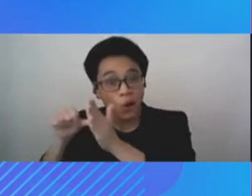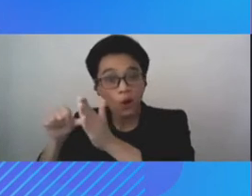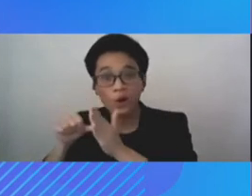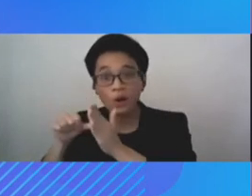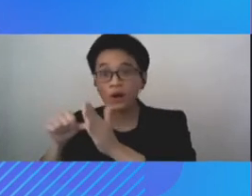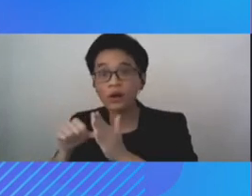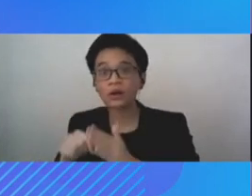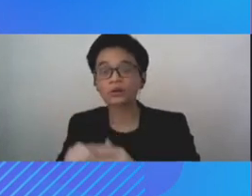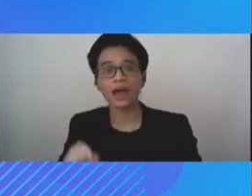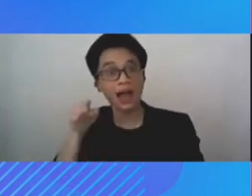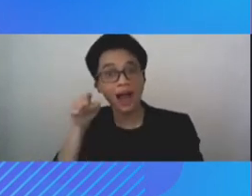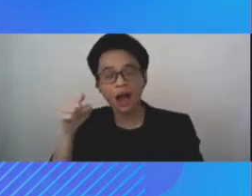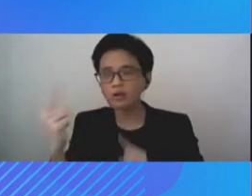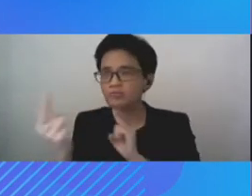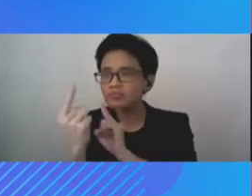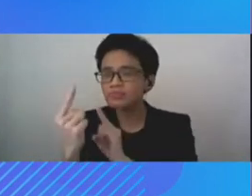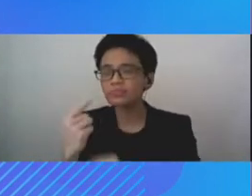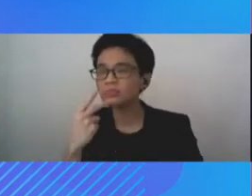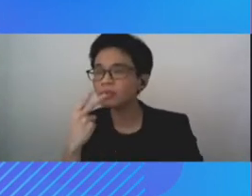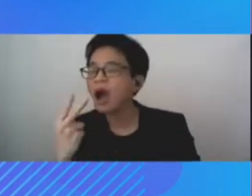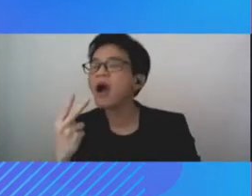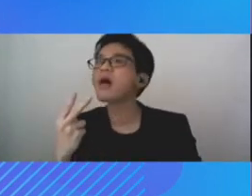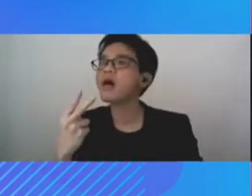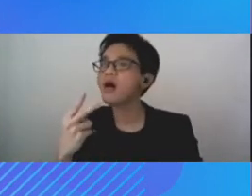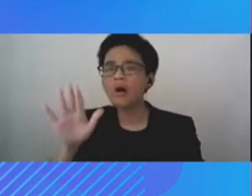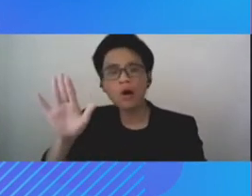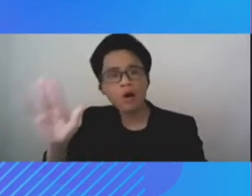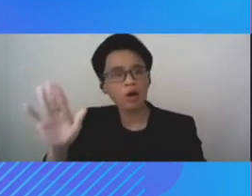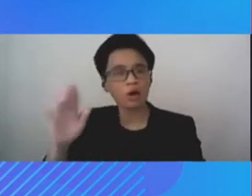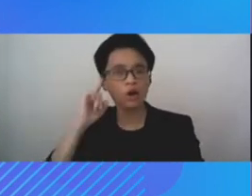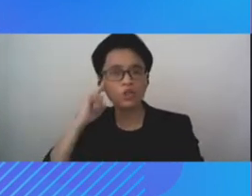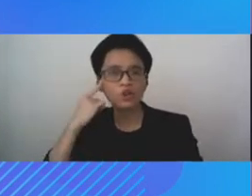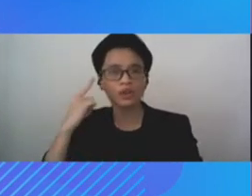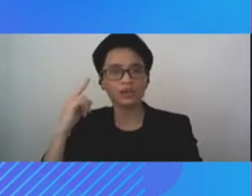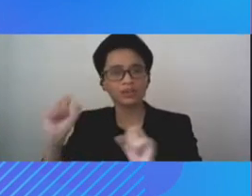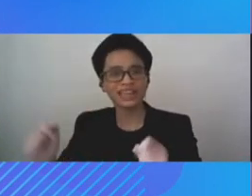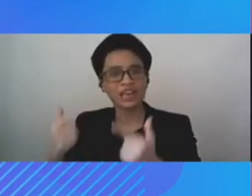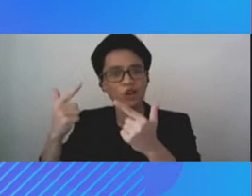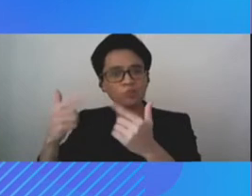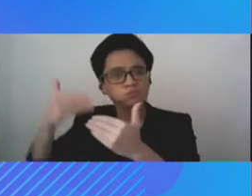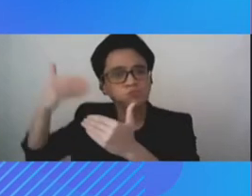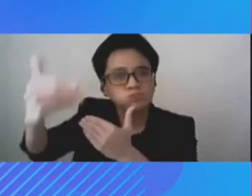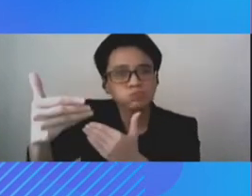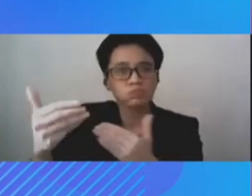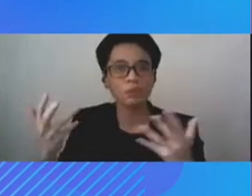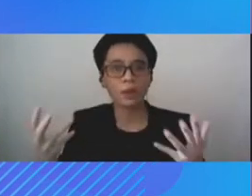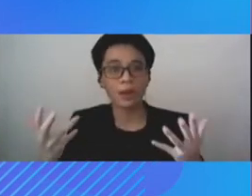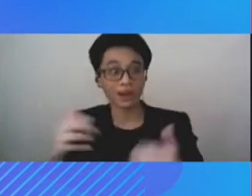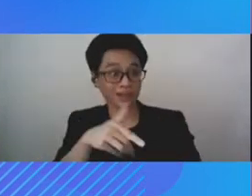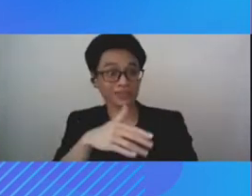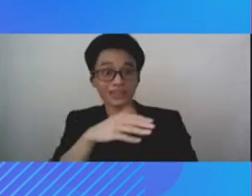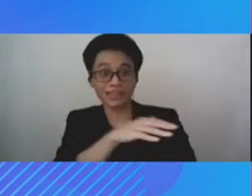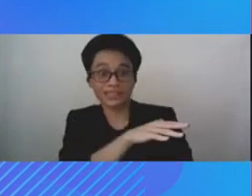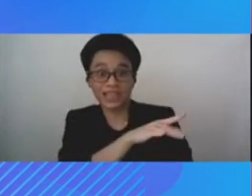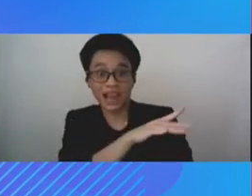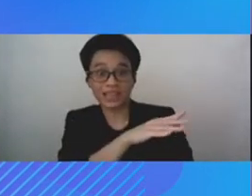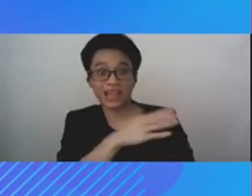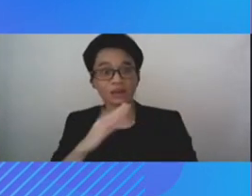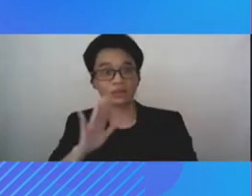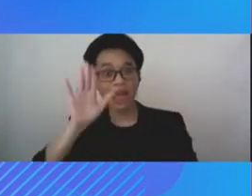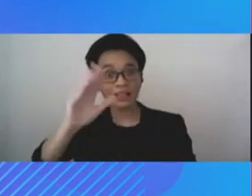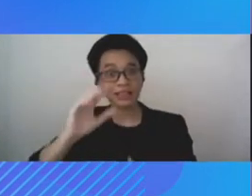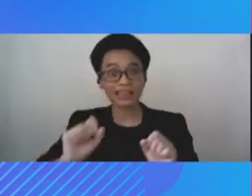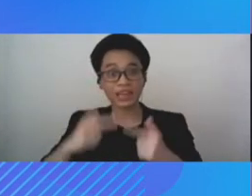mengetahui sebenarnya kehidupan macam apa sih gitu yang akan lay ahead gitu ya, yang terbentang untuk anak saya nanti gitu. Terus hal-hal apa